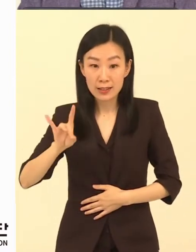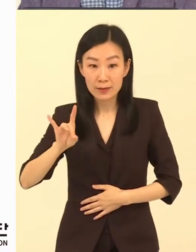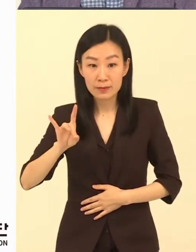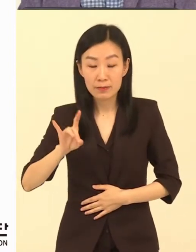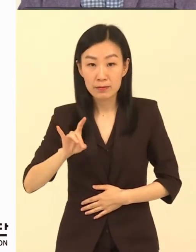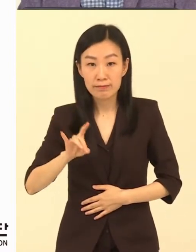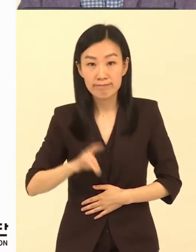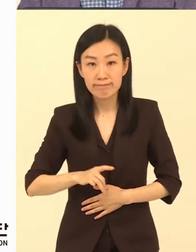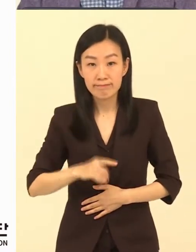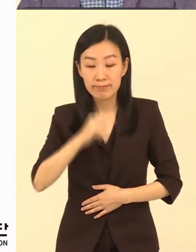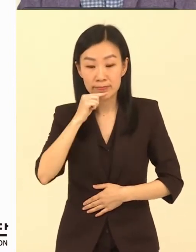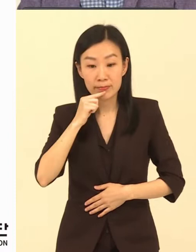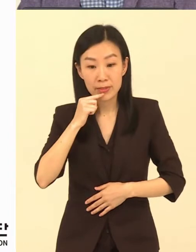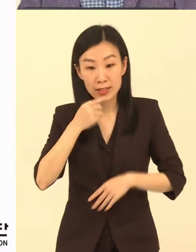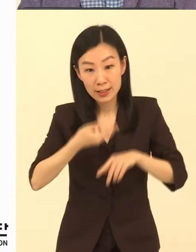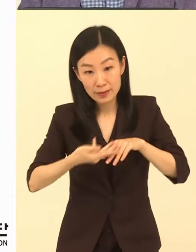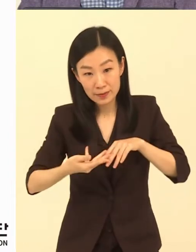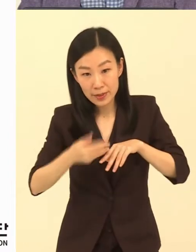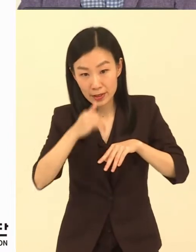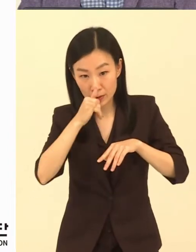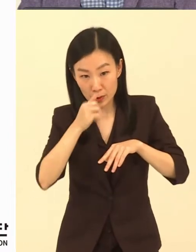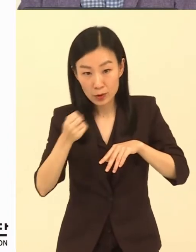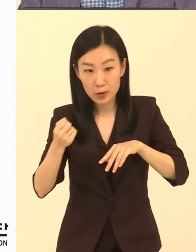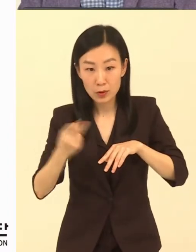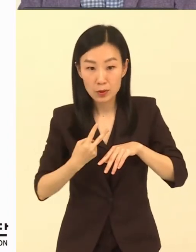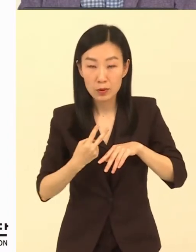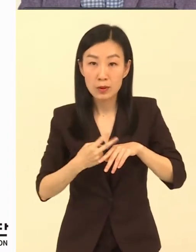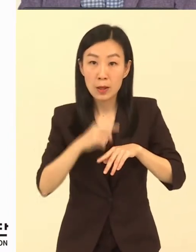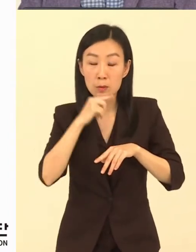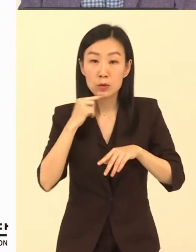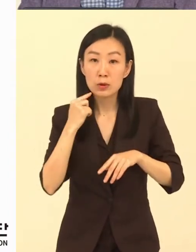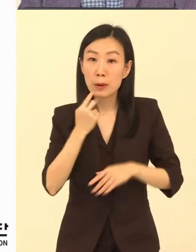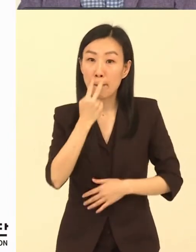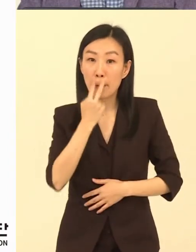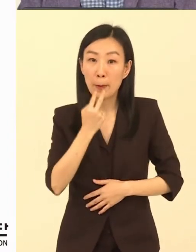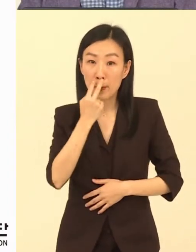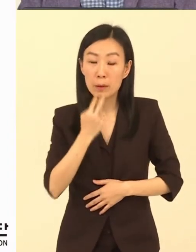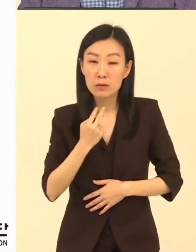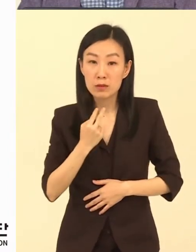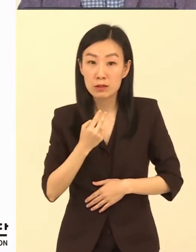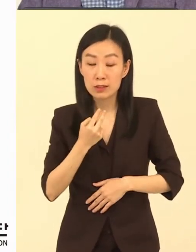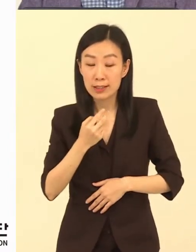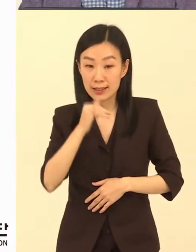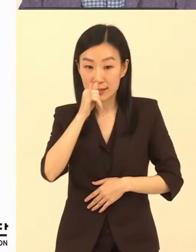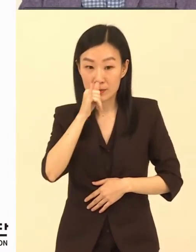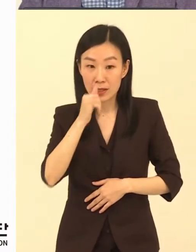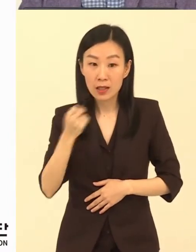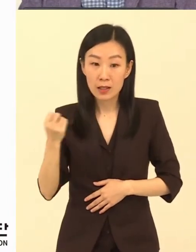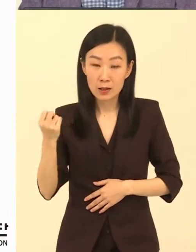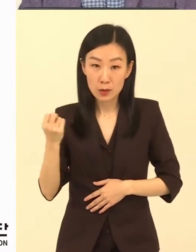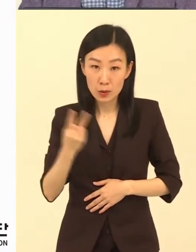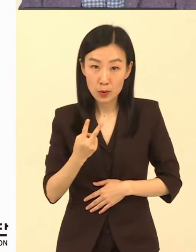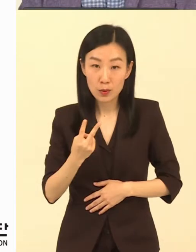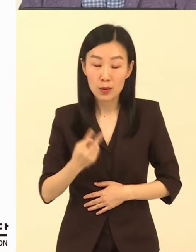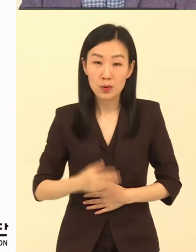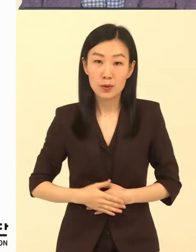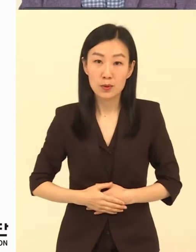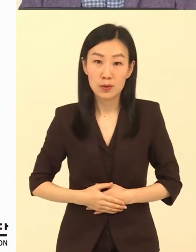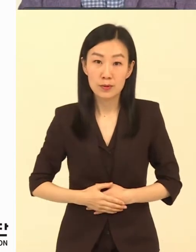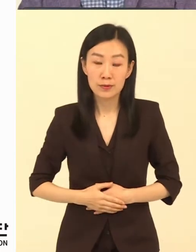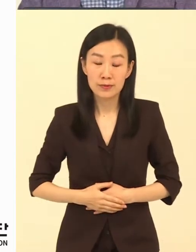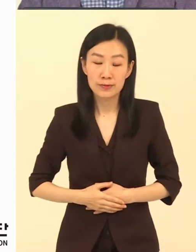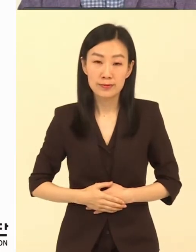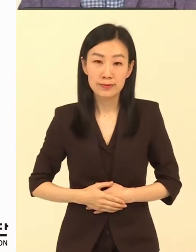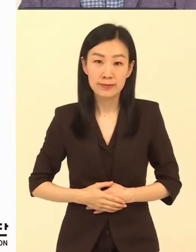지속되는 질출혈, 붉은 질 분비물들이 생길 수가 있습니다. 특히 중요한